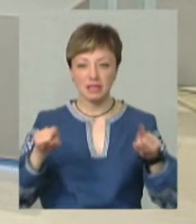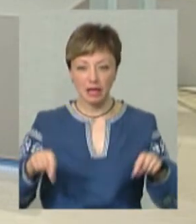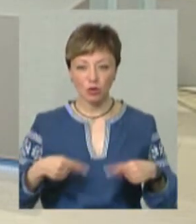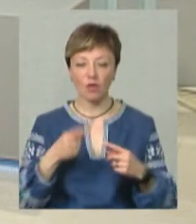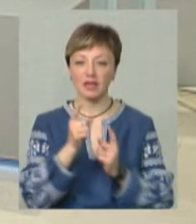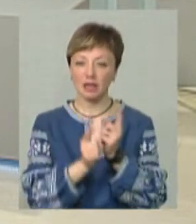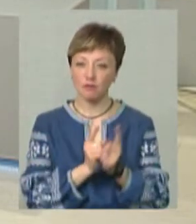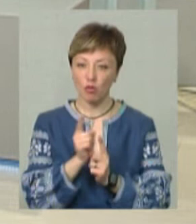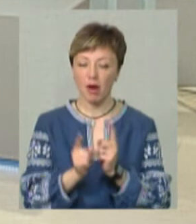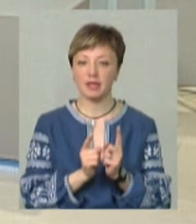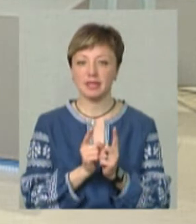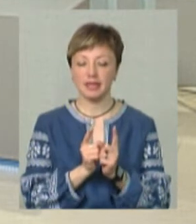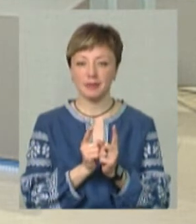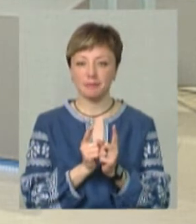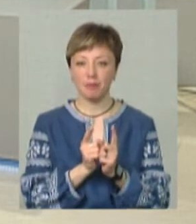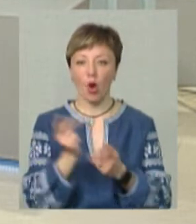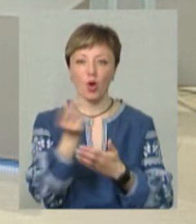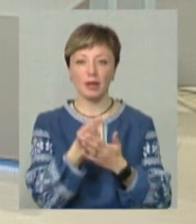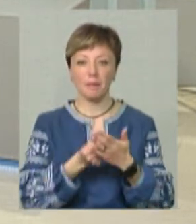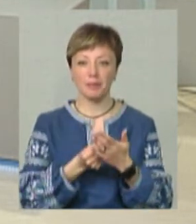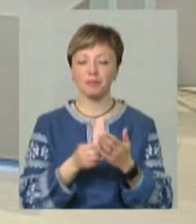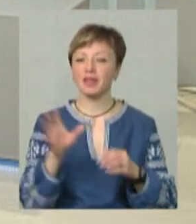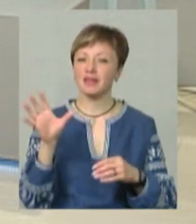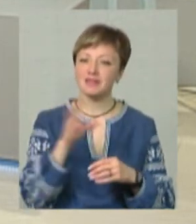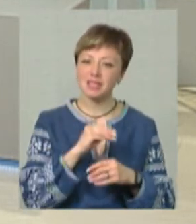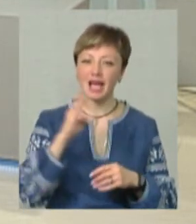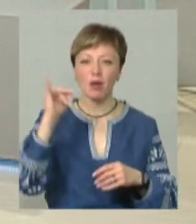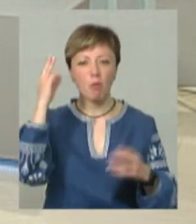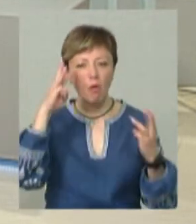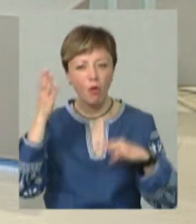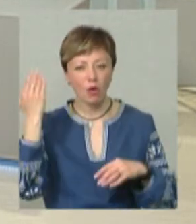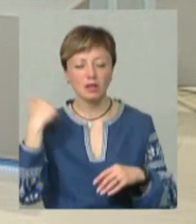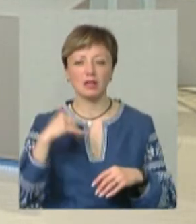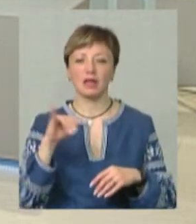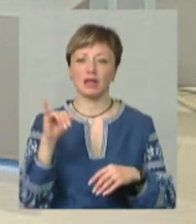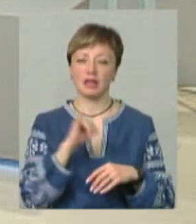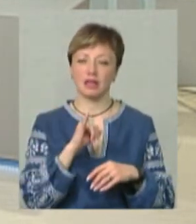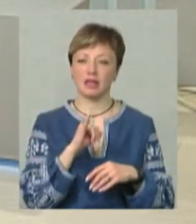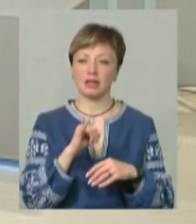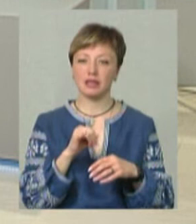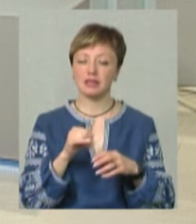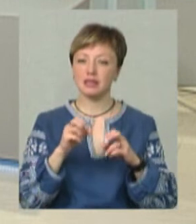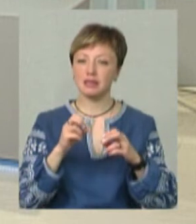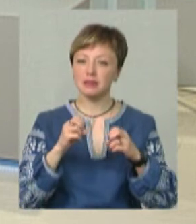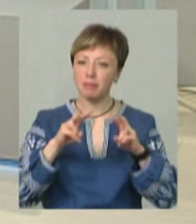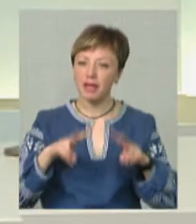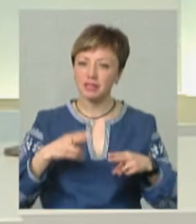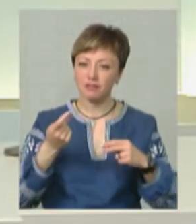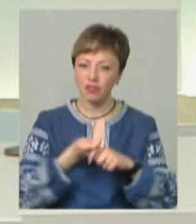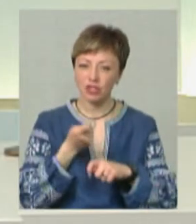становлення, трансформації орнаменту? Все, і модні віяння, і брукарівська вишивка, ну